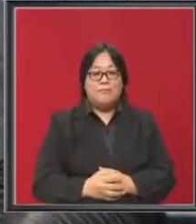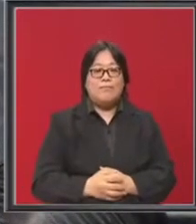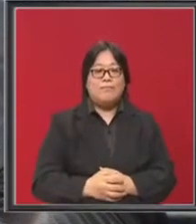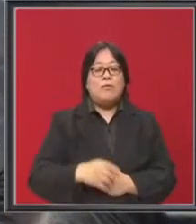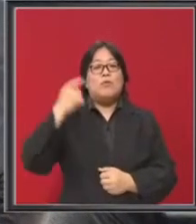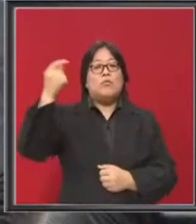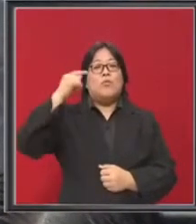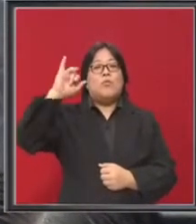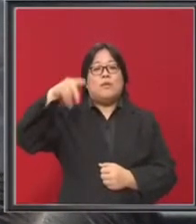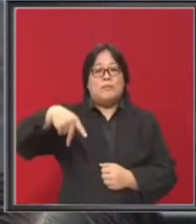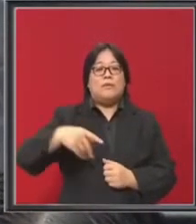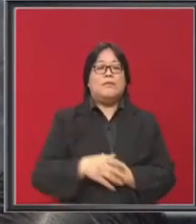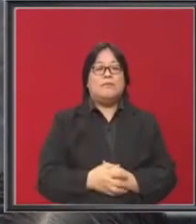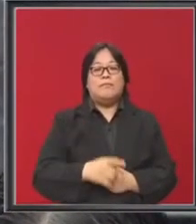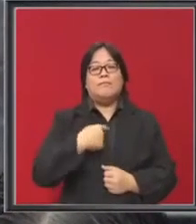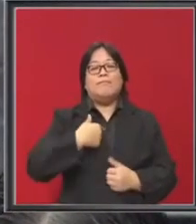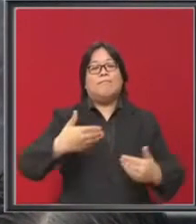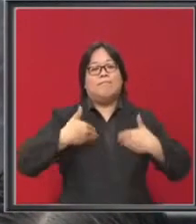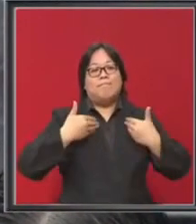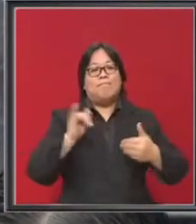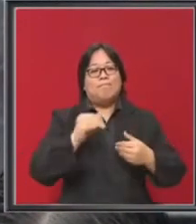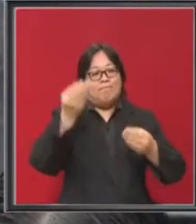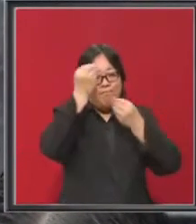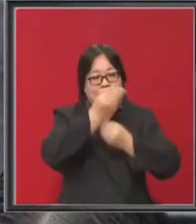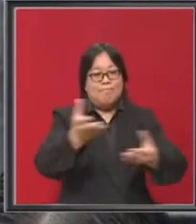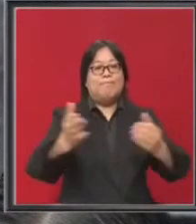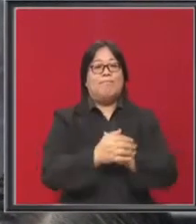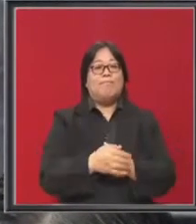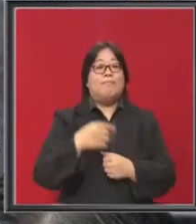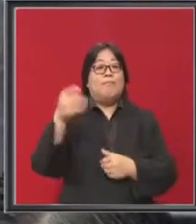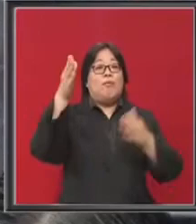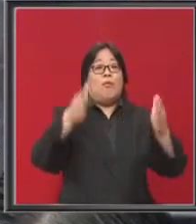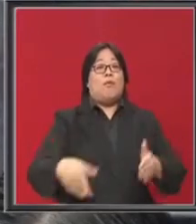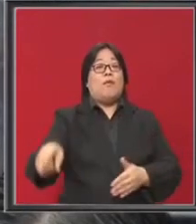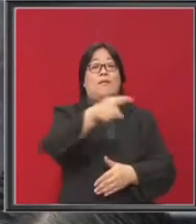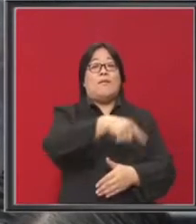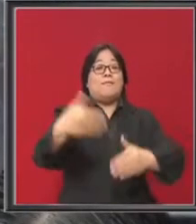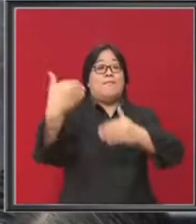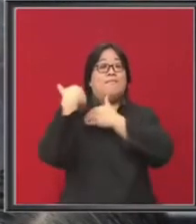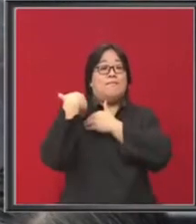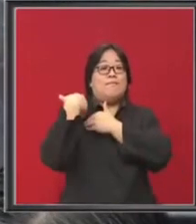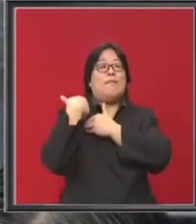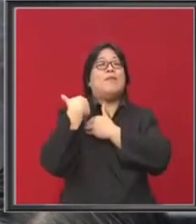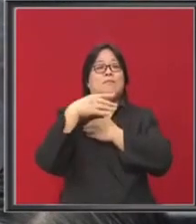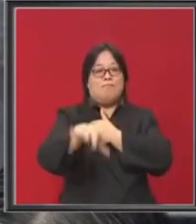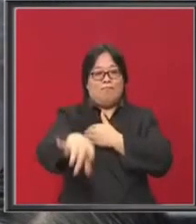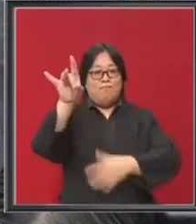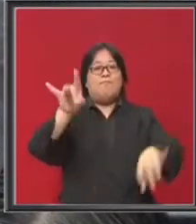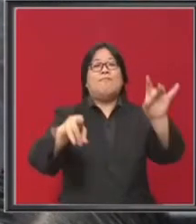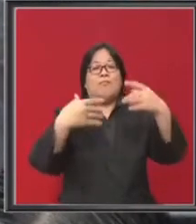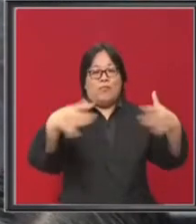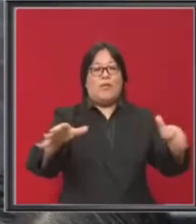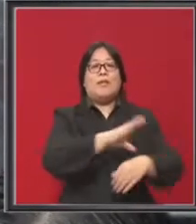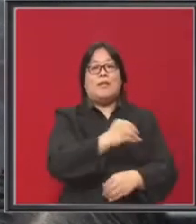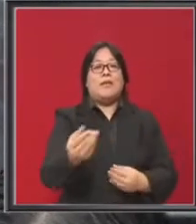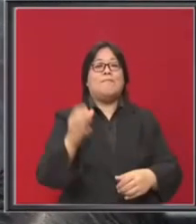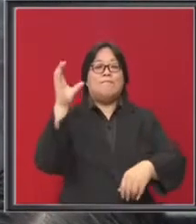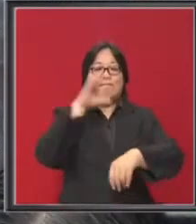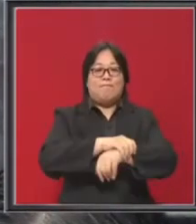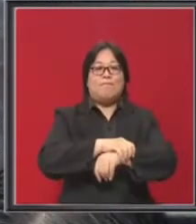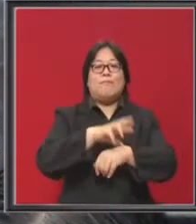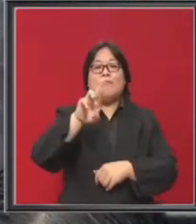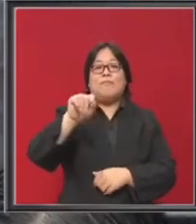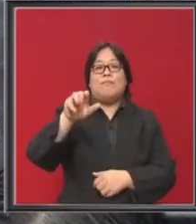tadi petua Sesuka juga melaporkan bahwa mereka yang bertanggung-jawab telah Pundi pasti dan telah pun